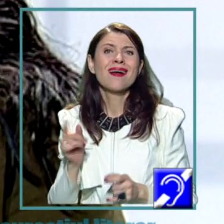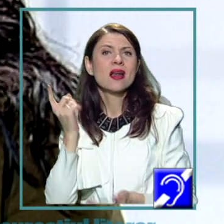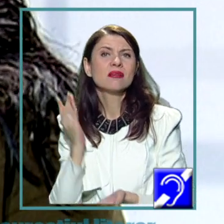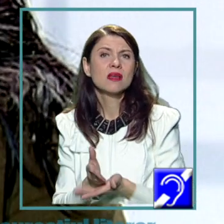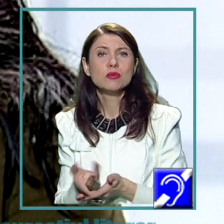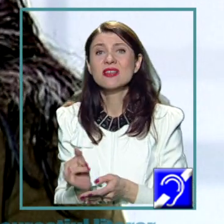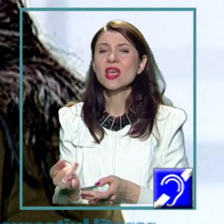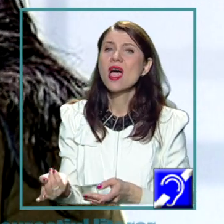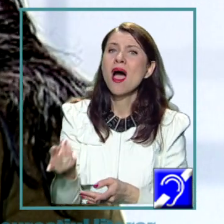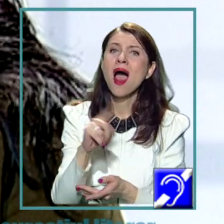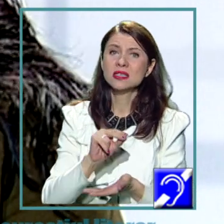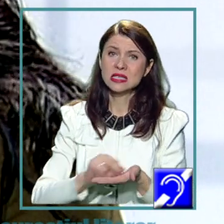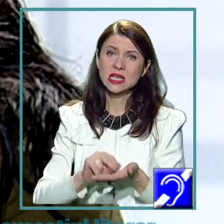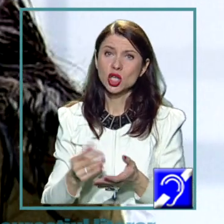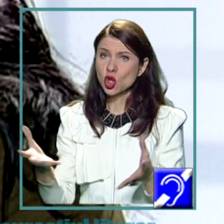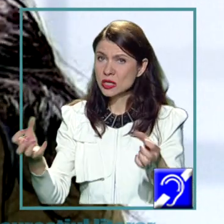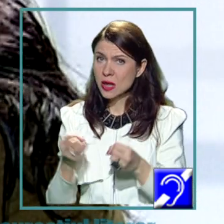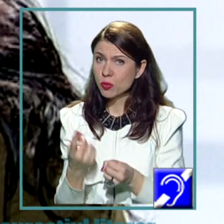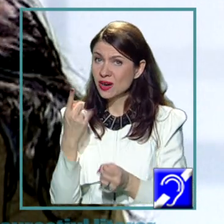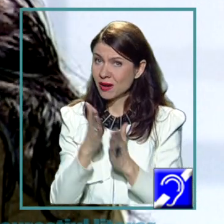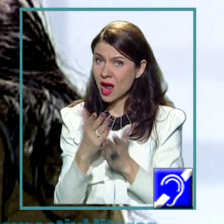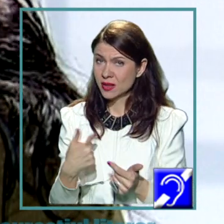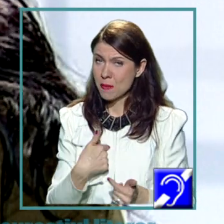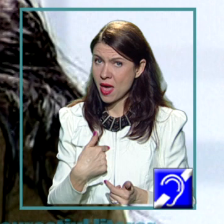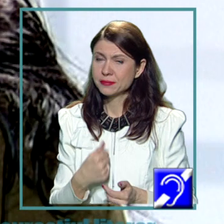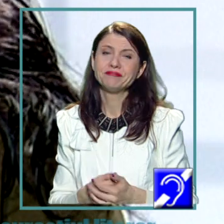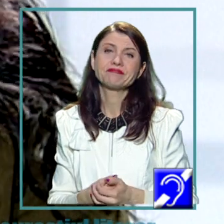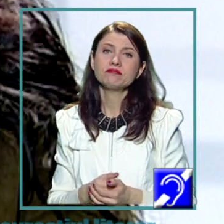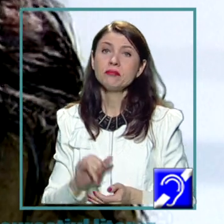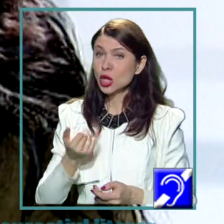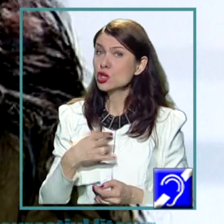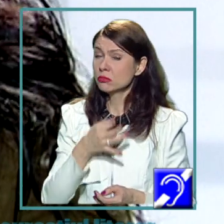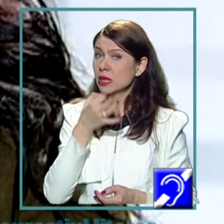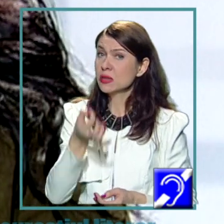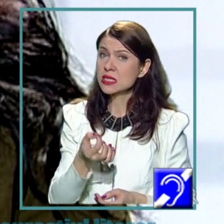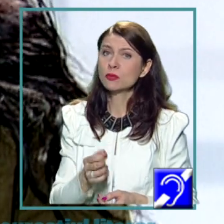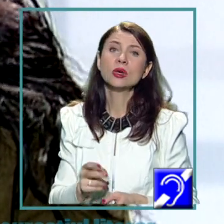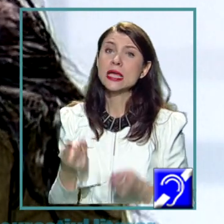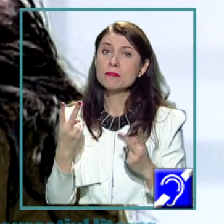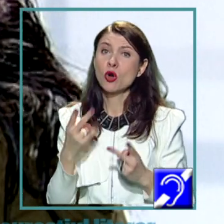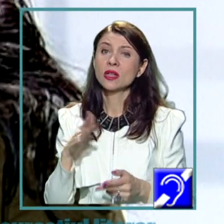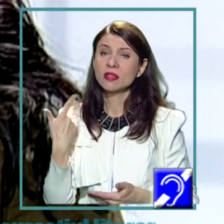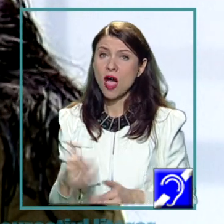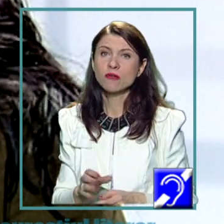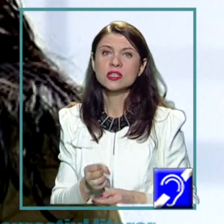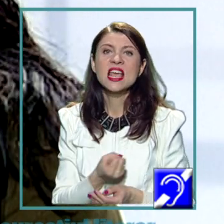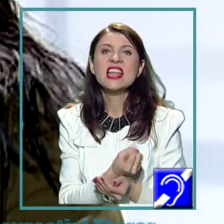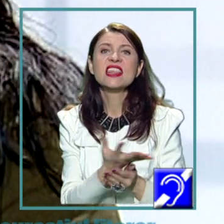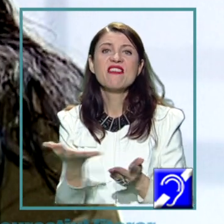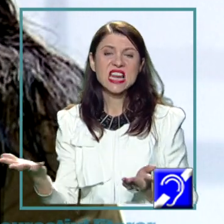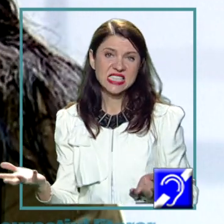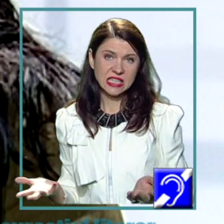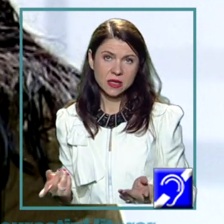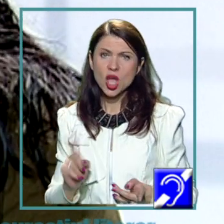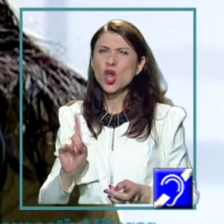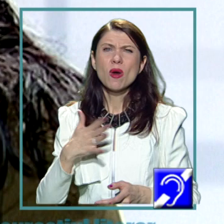fie ceilalți autori pe care să-i includ în acest volum. Și recunosc că un criteriu important a fost diversitatea. Nu am vrut să fac o